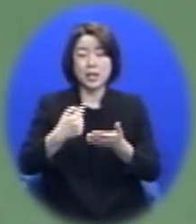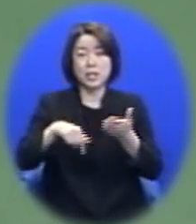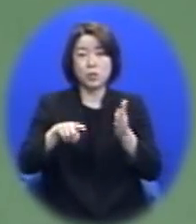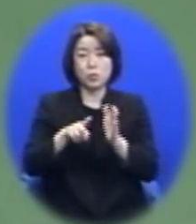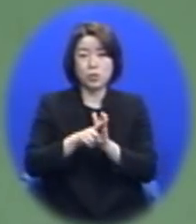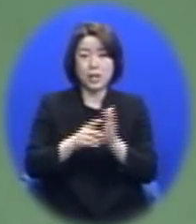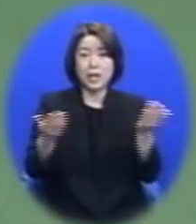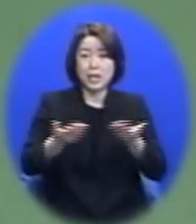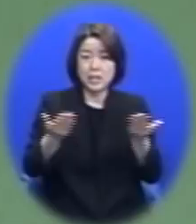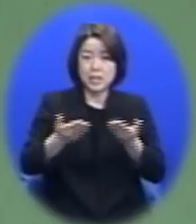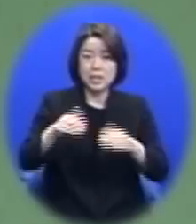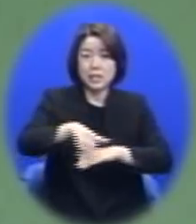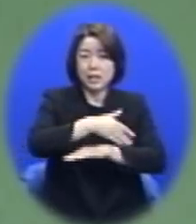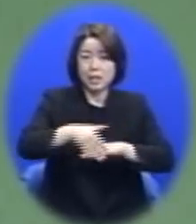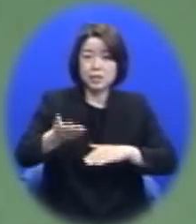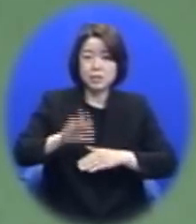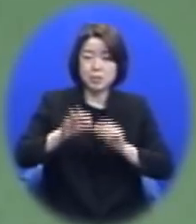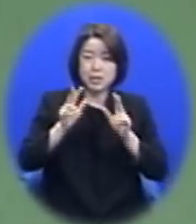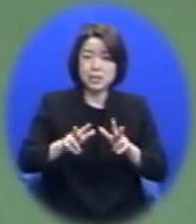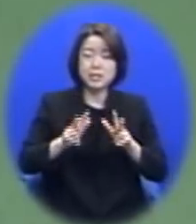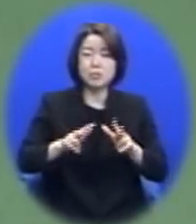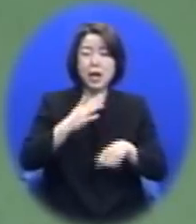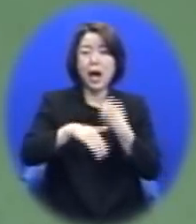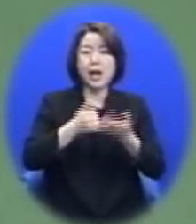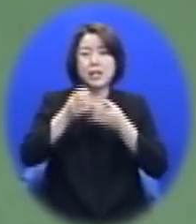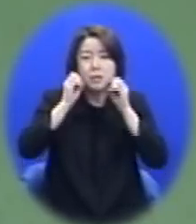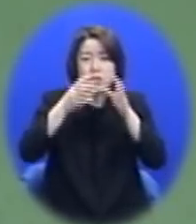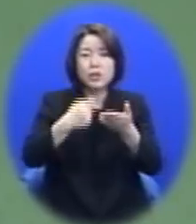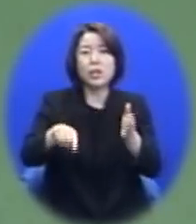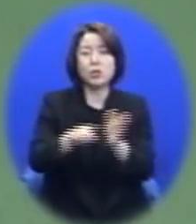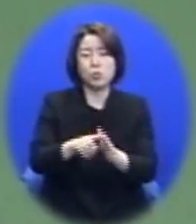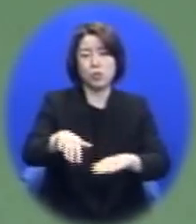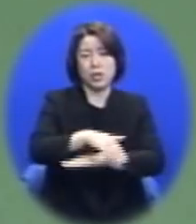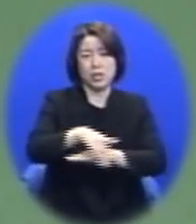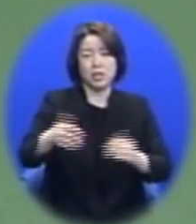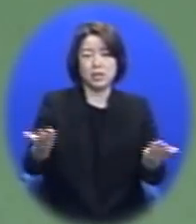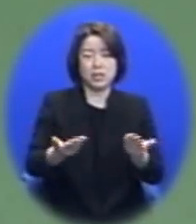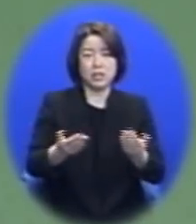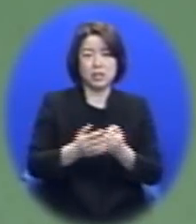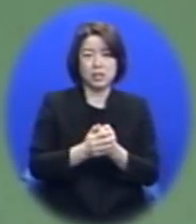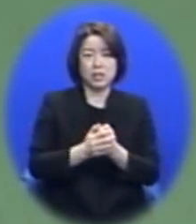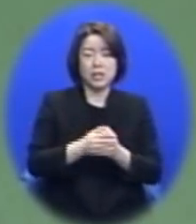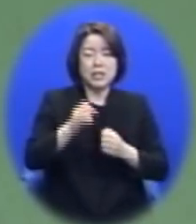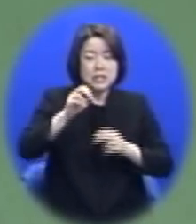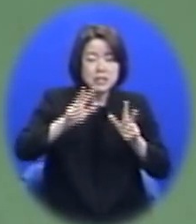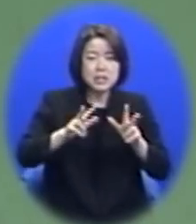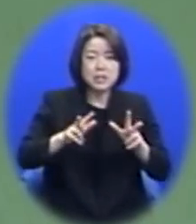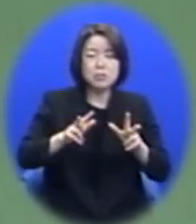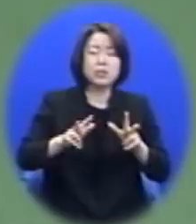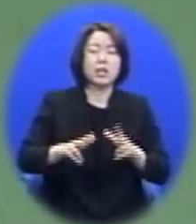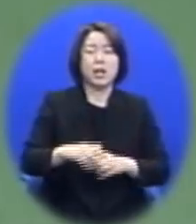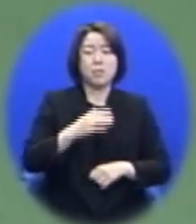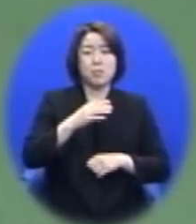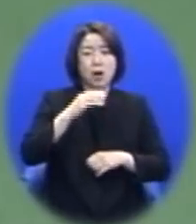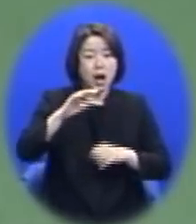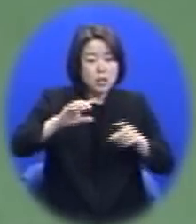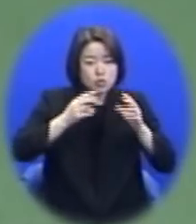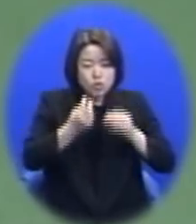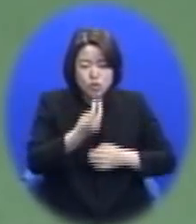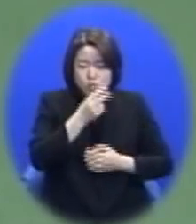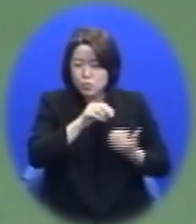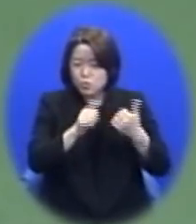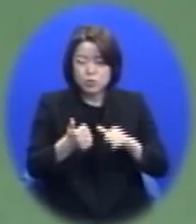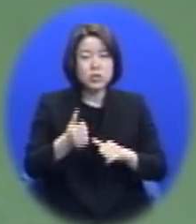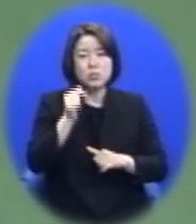위해서 다닙니다. 전에는 죽지 못해 살았지만 지금은 하나님을 전하기 위해서 삽니다. 2절